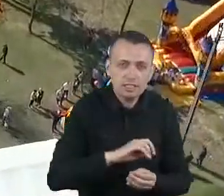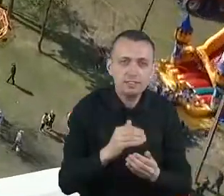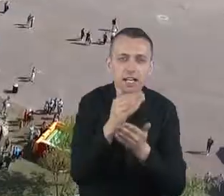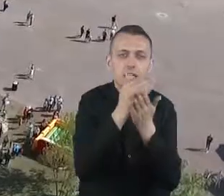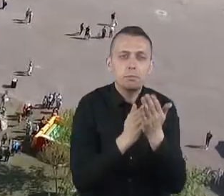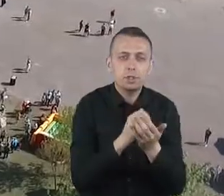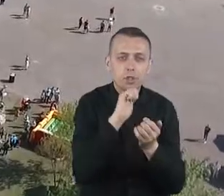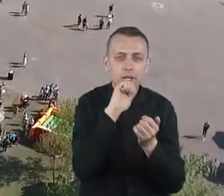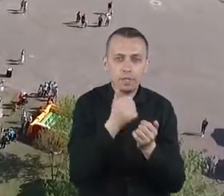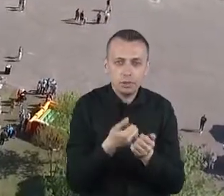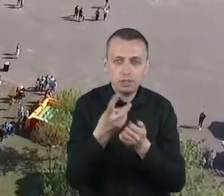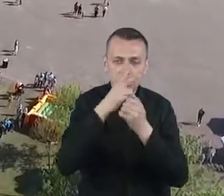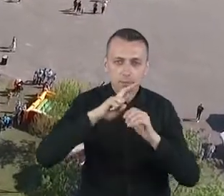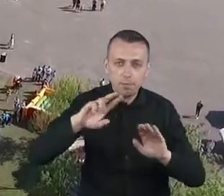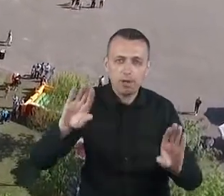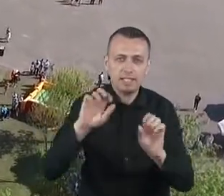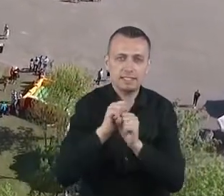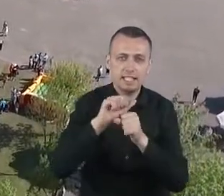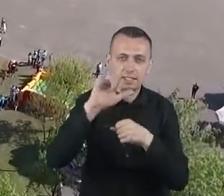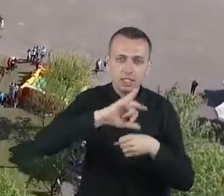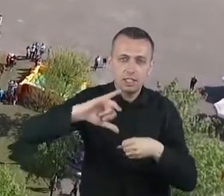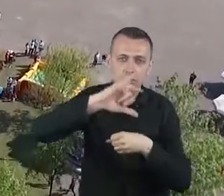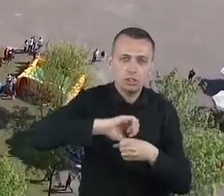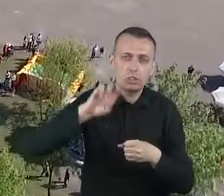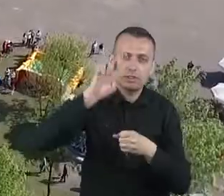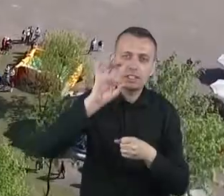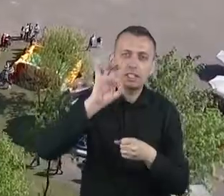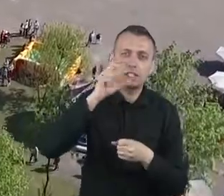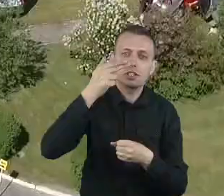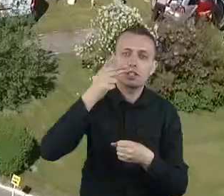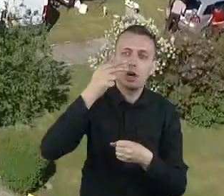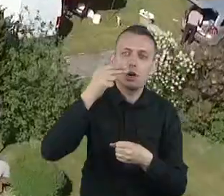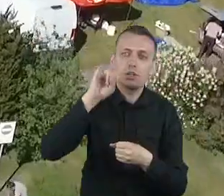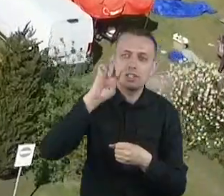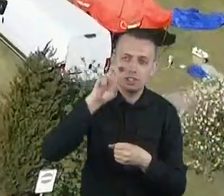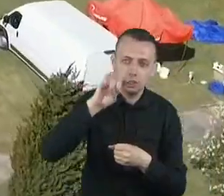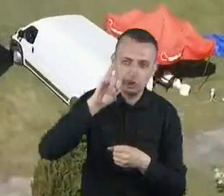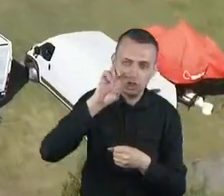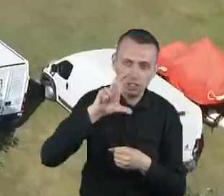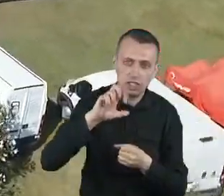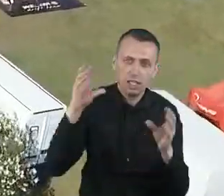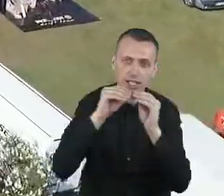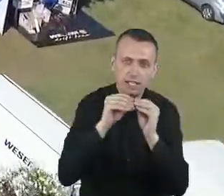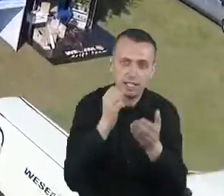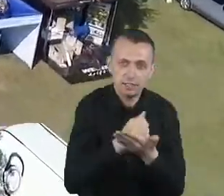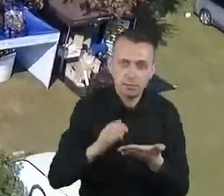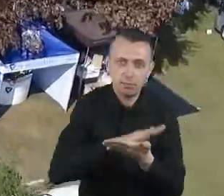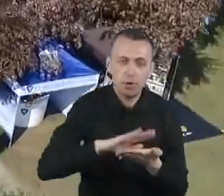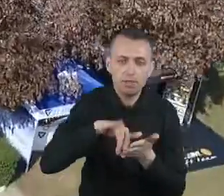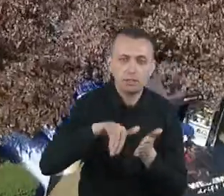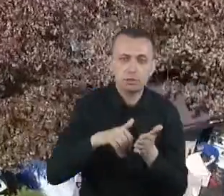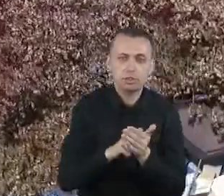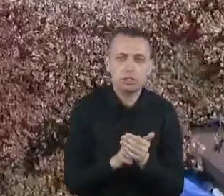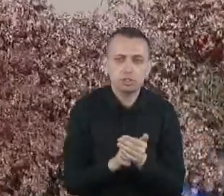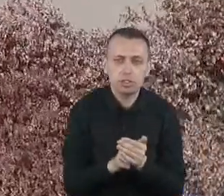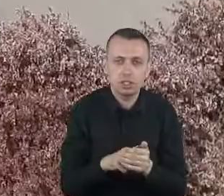rolnictwa, pokazanie jego walorów i integracja środowisk rolniczych powiatu kutnowskiego. Rolnictwo to nasza duma, a kutnowskim